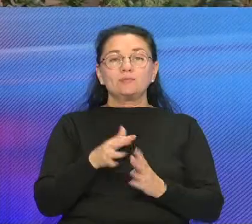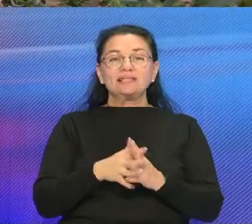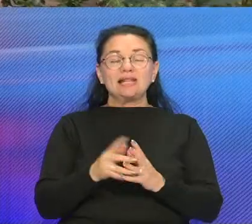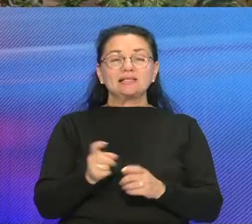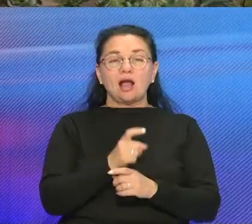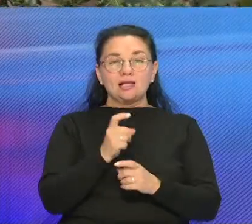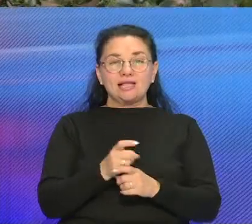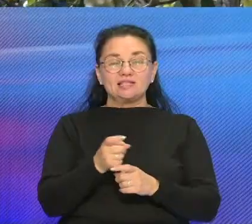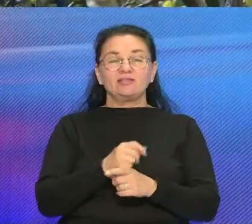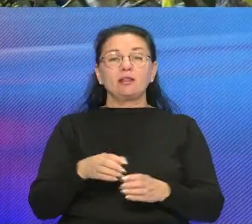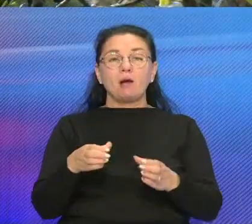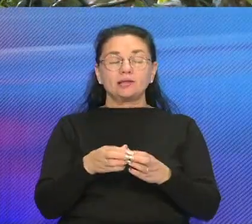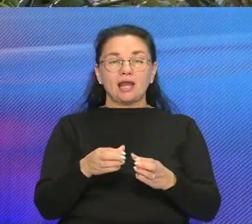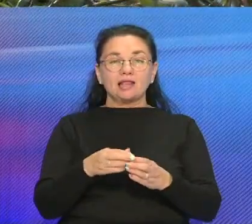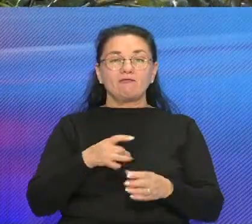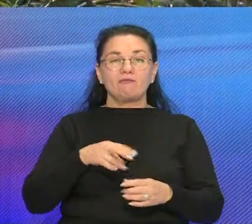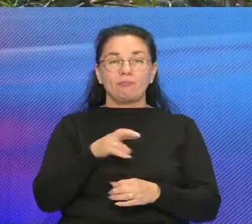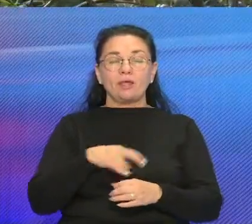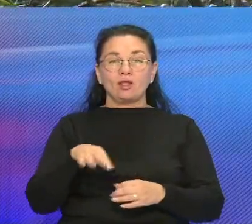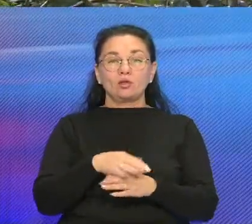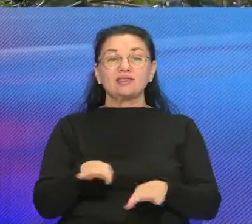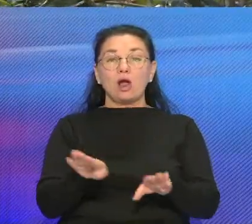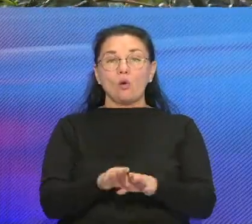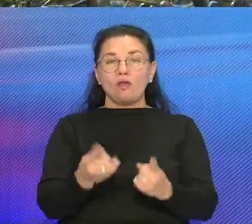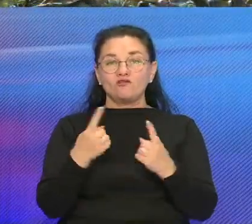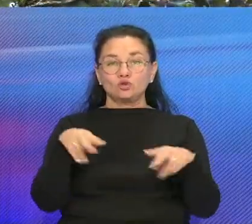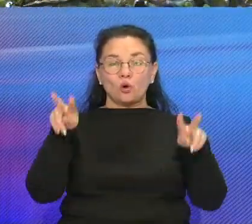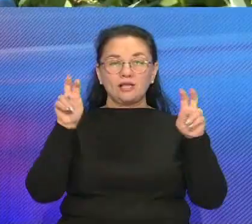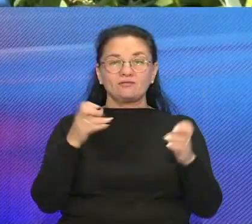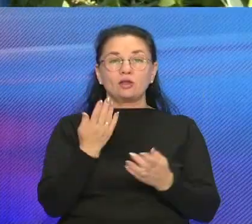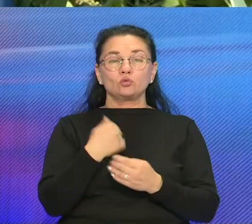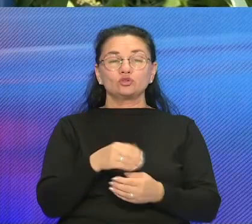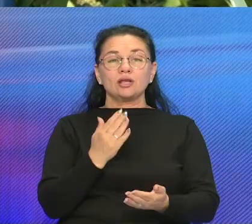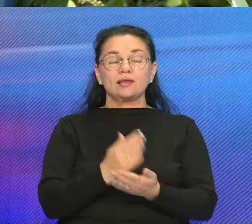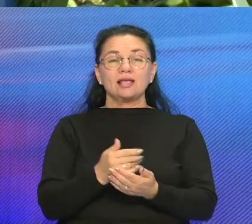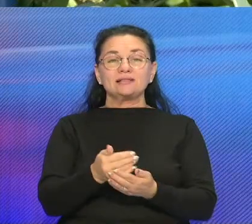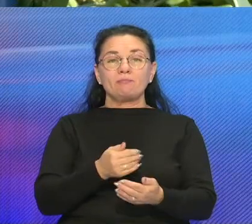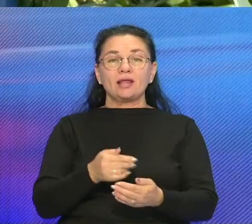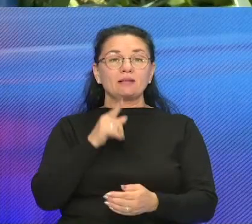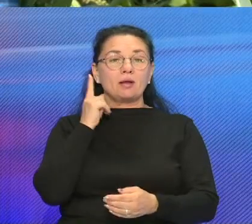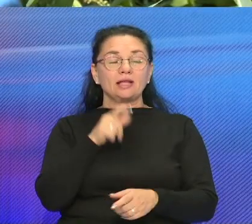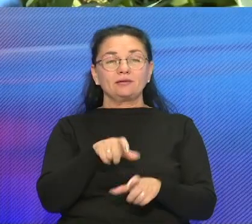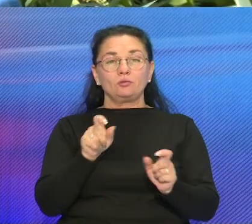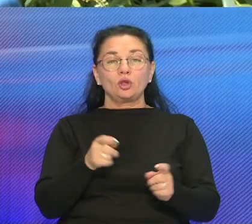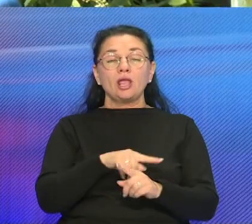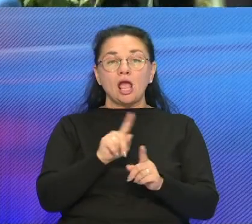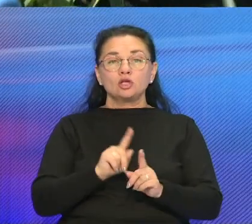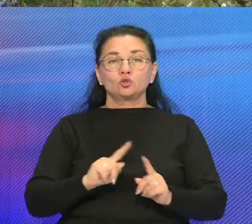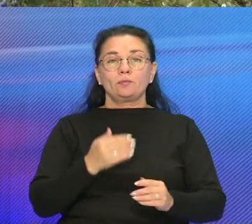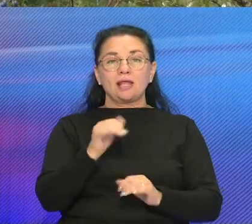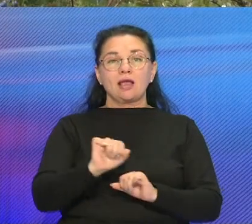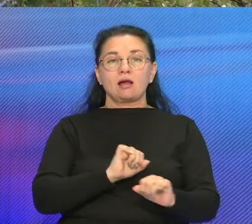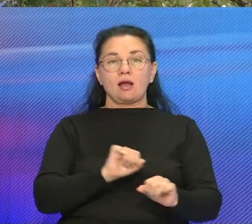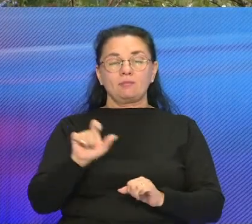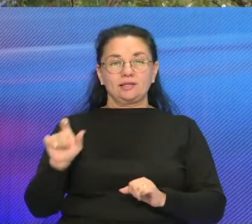атрадам рэспублікі. Утрымаць высокае званне – такая задача зараз стаіць перад гэтымі маладымі людзьмі і асабліва іх камандзірам.